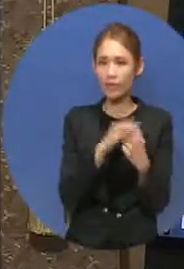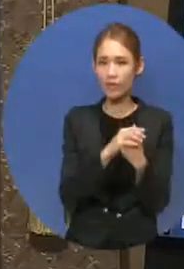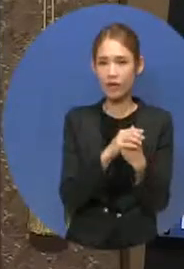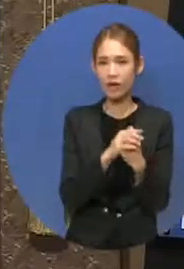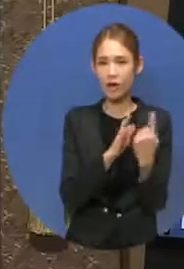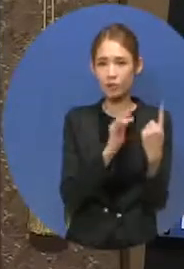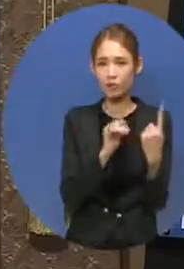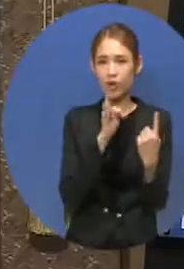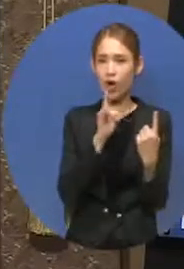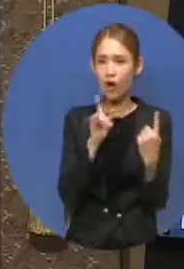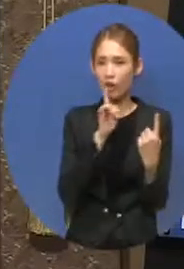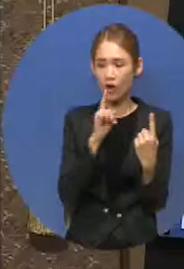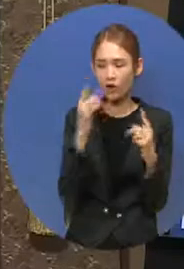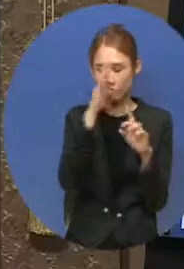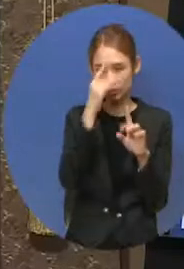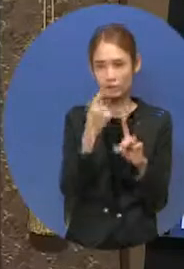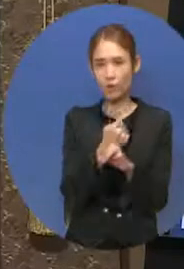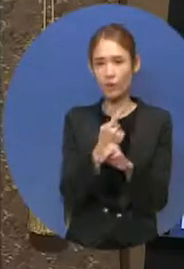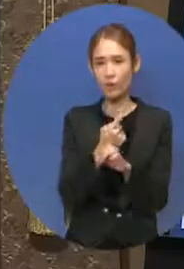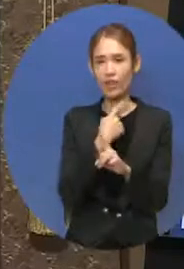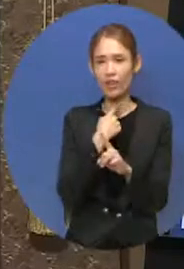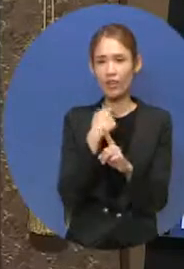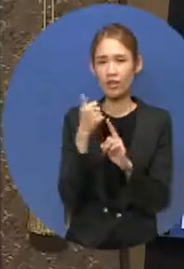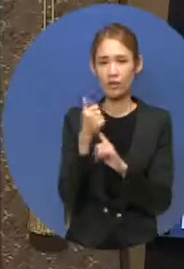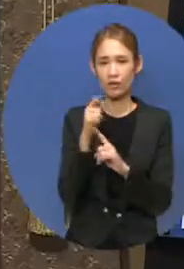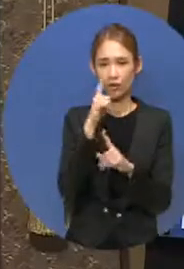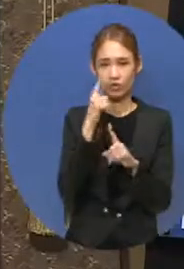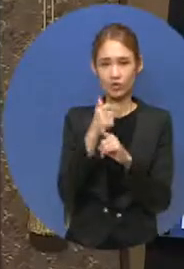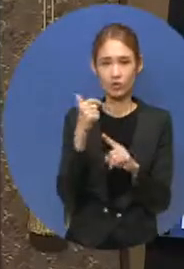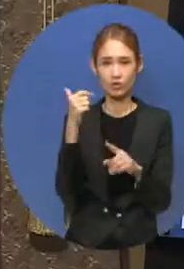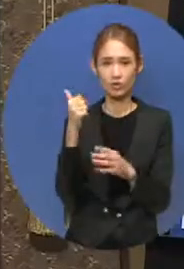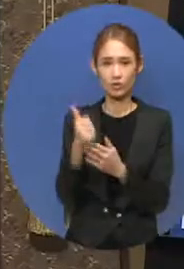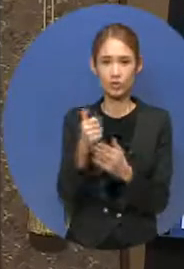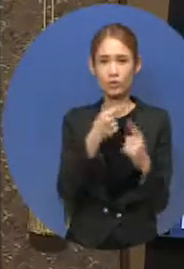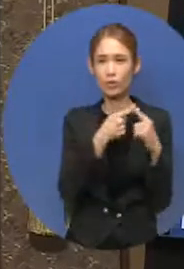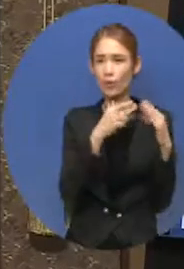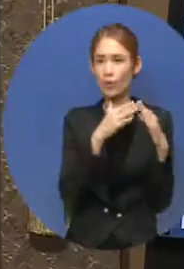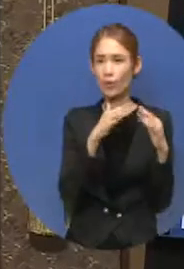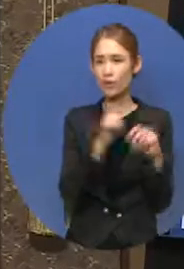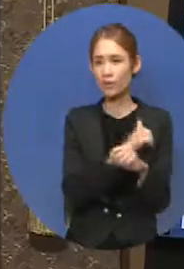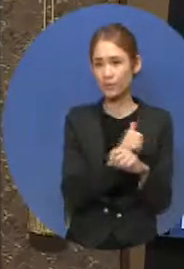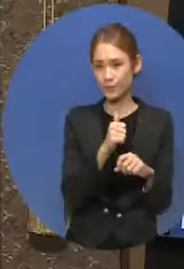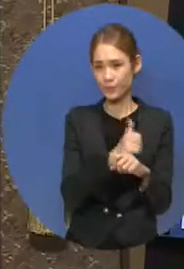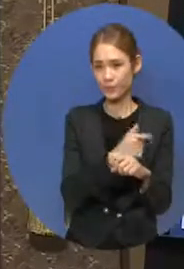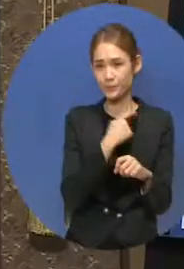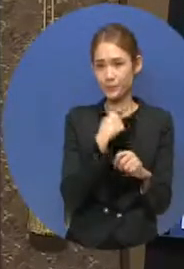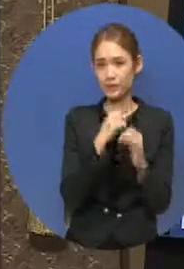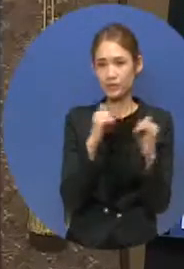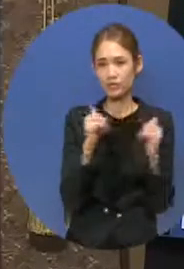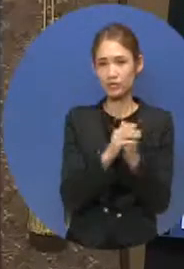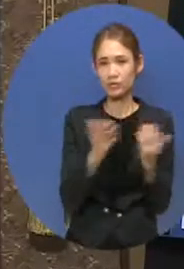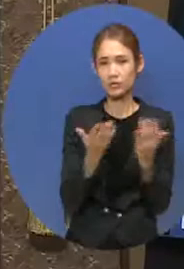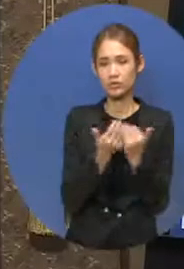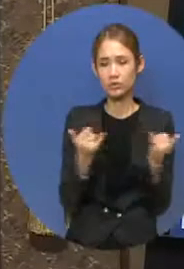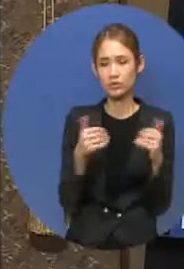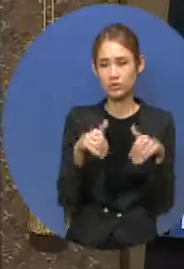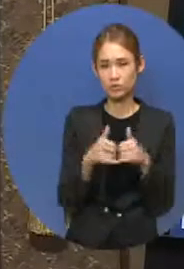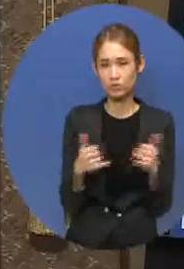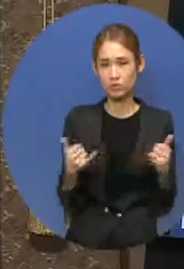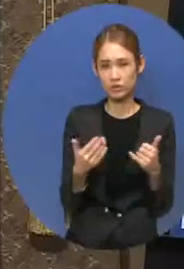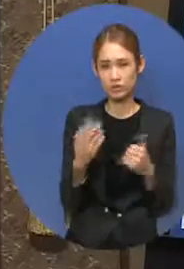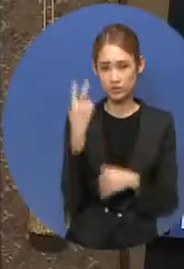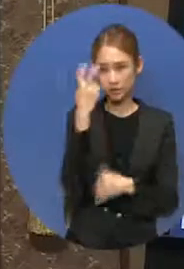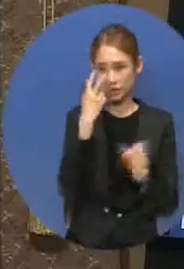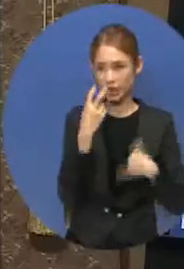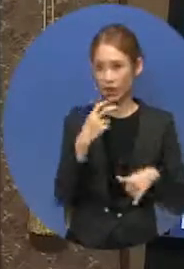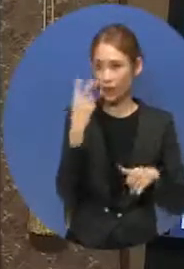오셨던 분이신데 언어치료의 원장님이 그 교인이었고 네. 또 저희 복지관의 직원의 자녀를 돌보시는